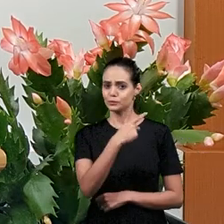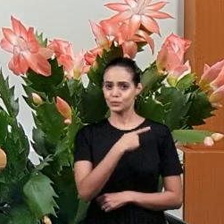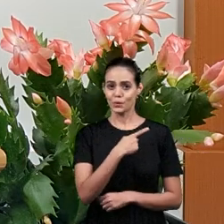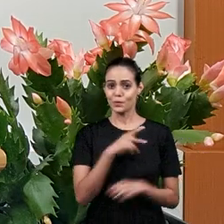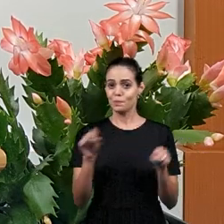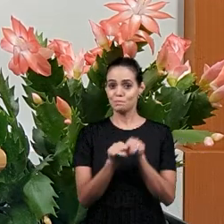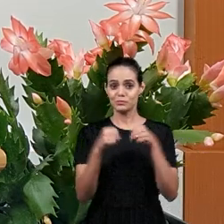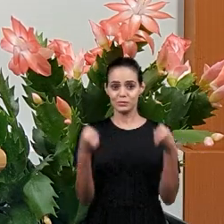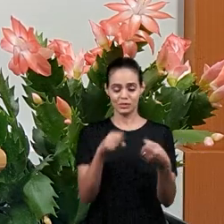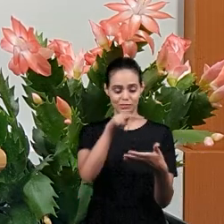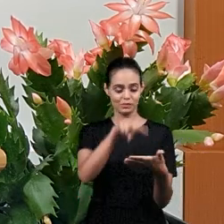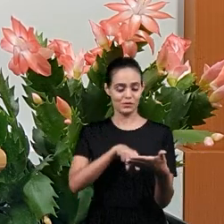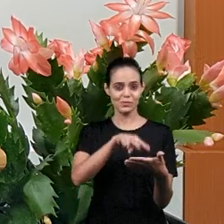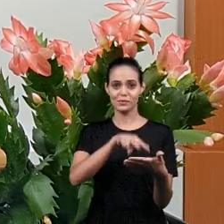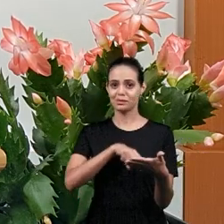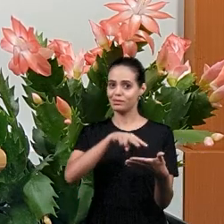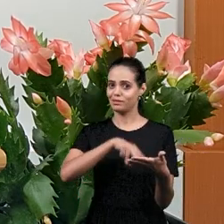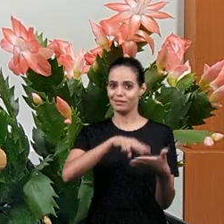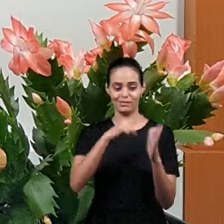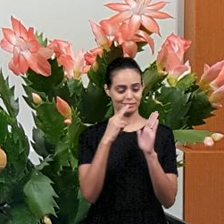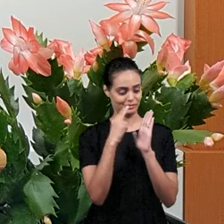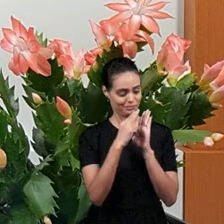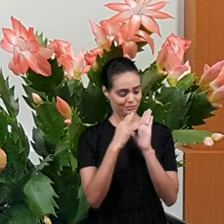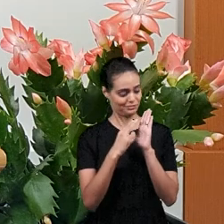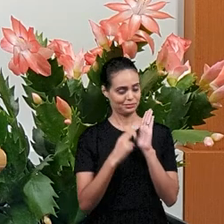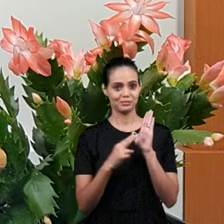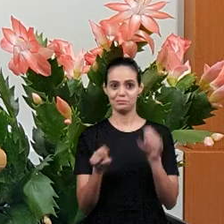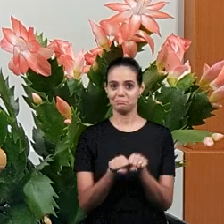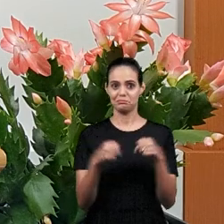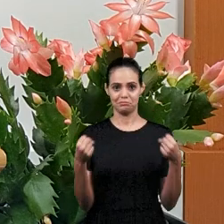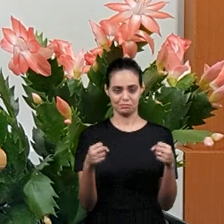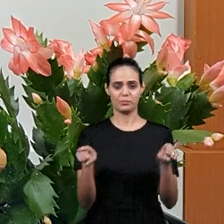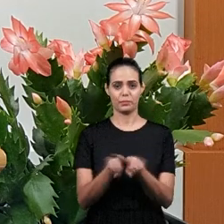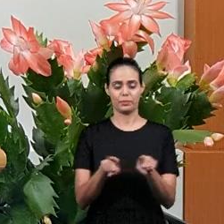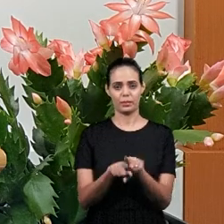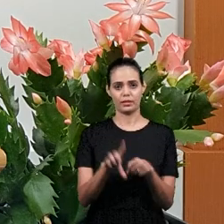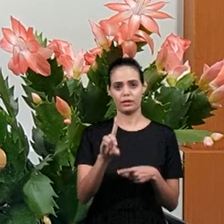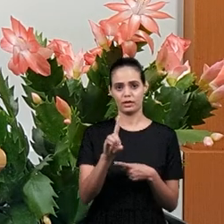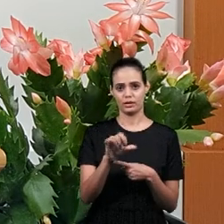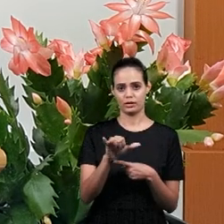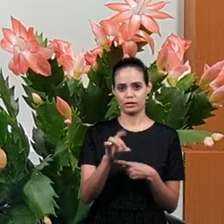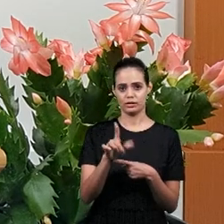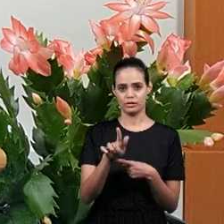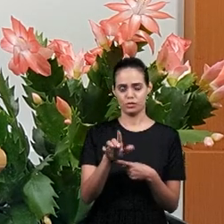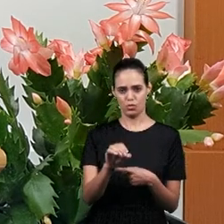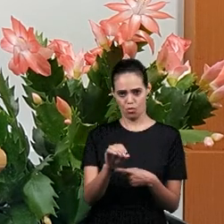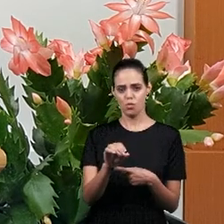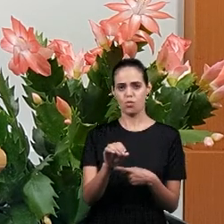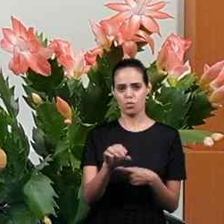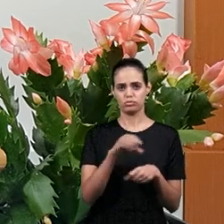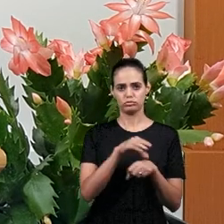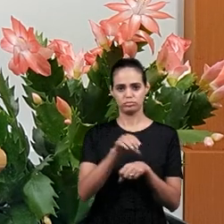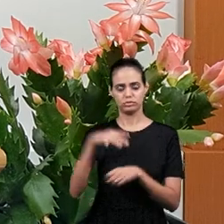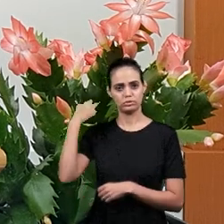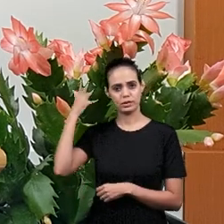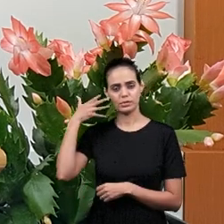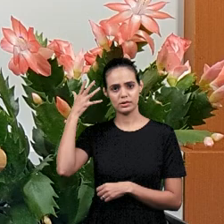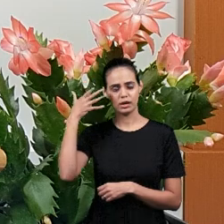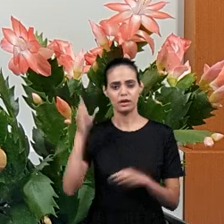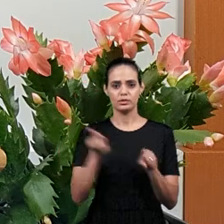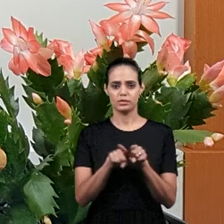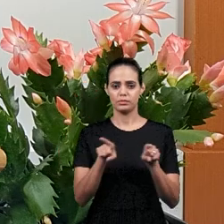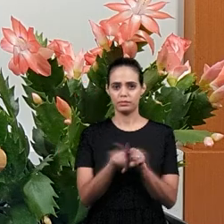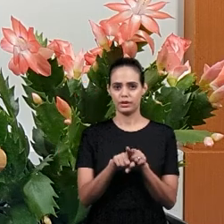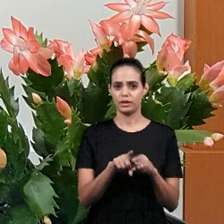tous. Notre frère Diego qui nous a envoyé le message, Rogério Marcos Cunha et d'autres ici. Mais